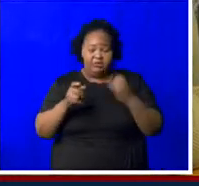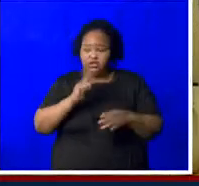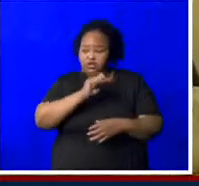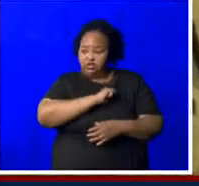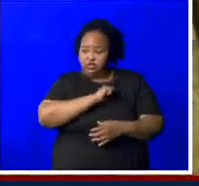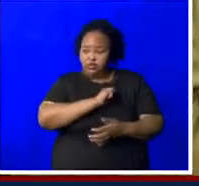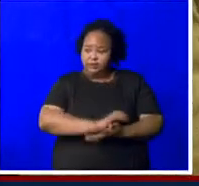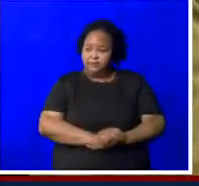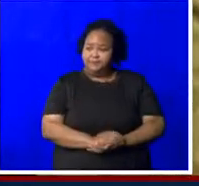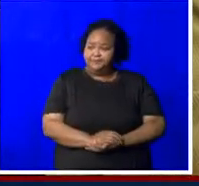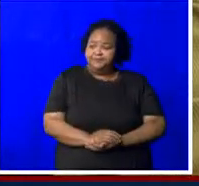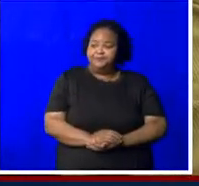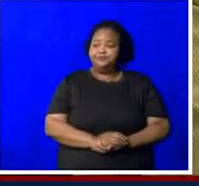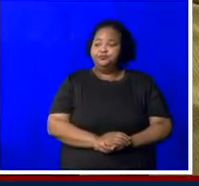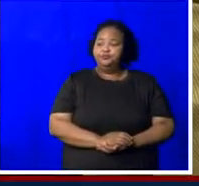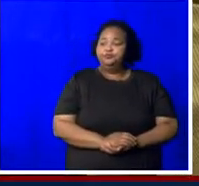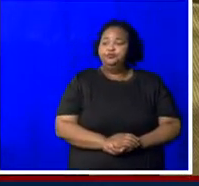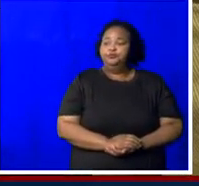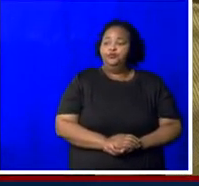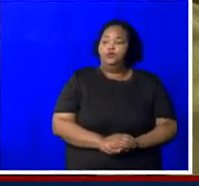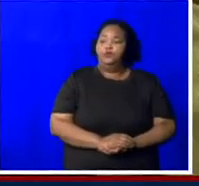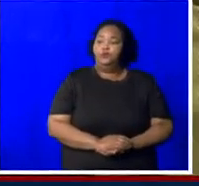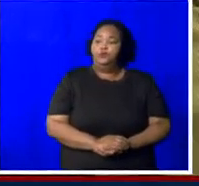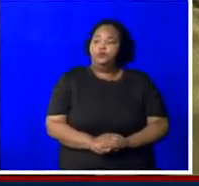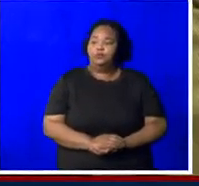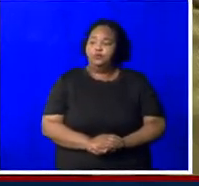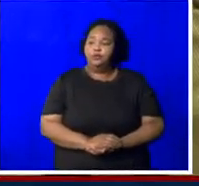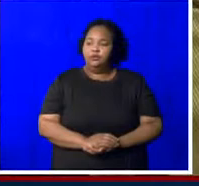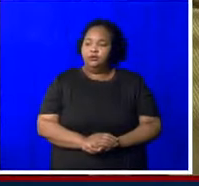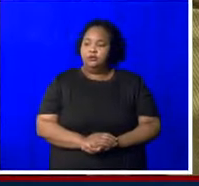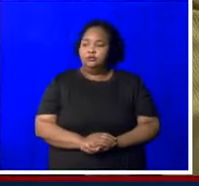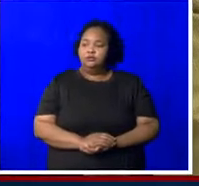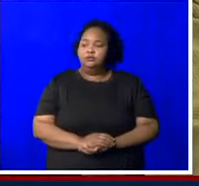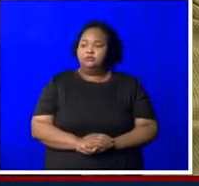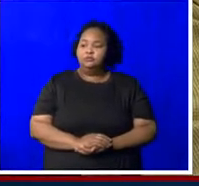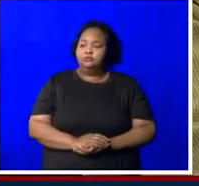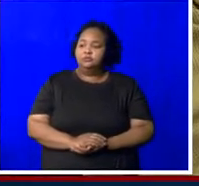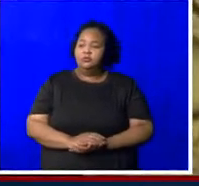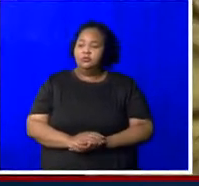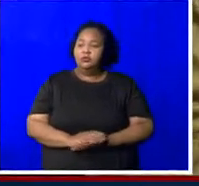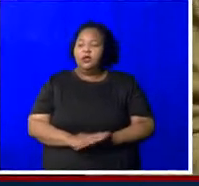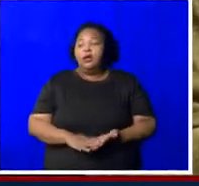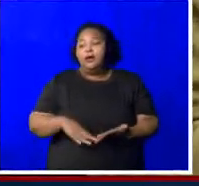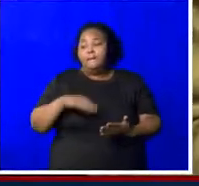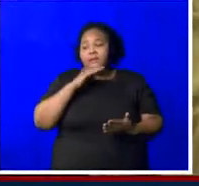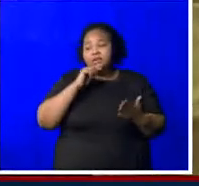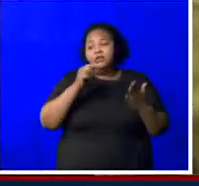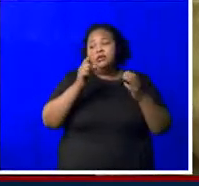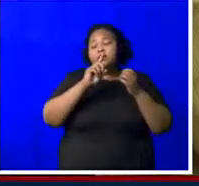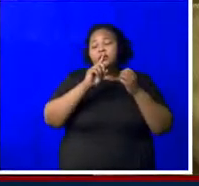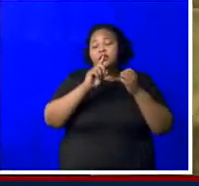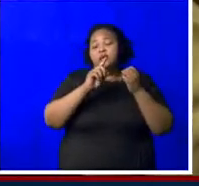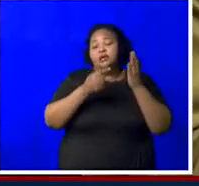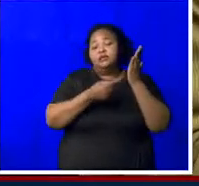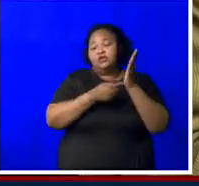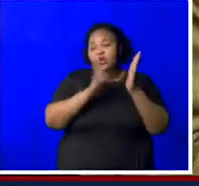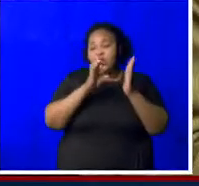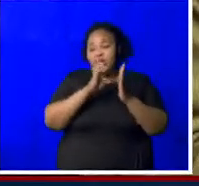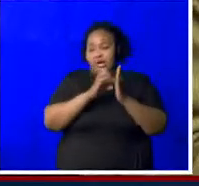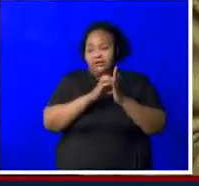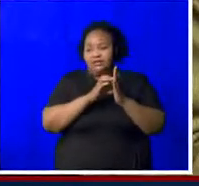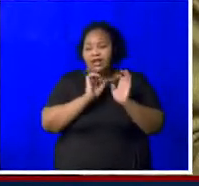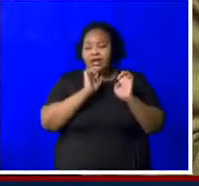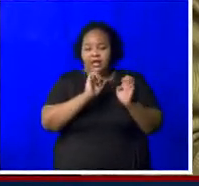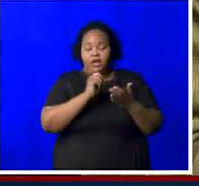Uma kwakusebenza yathi nje dubese uyakwathi lokuthi masipala ungena yena sato confirm ukuthi ngubalo